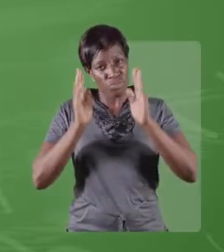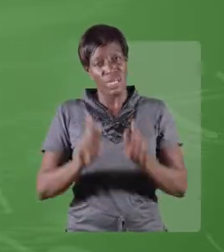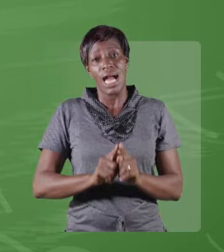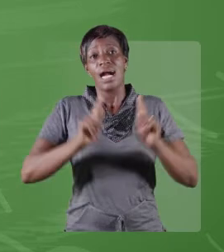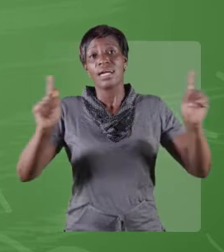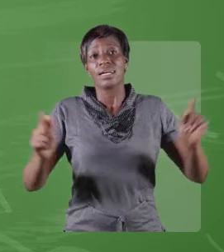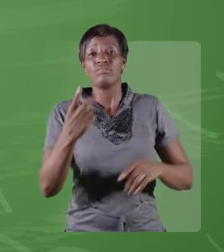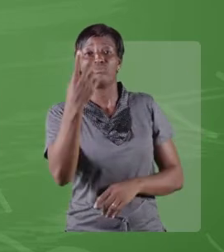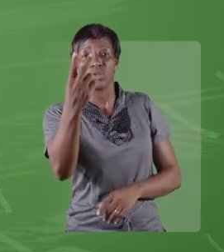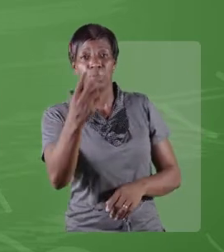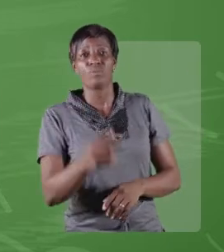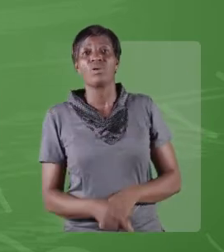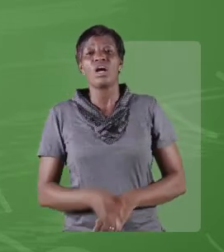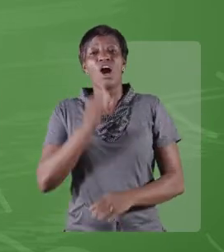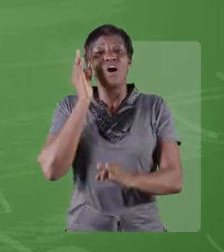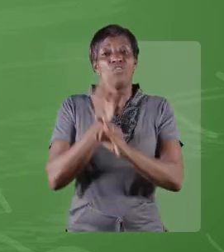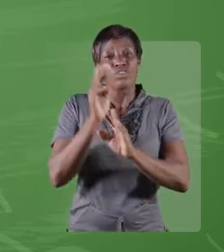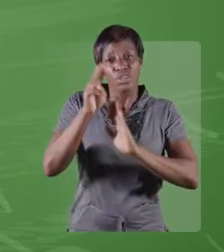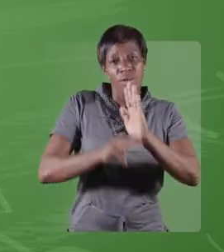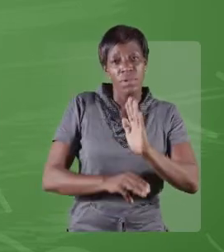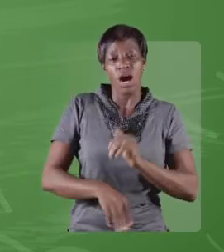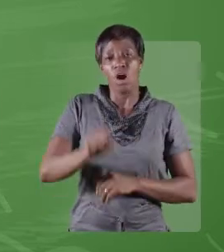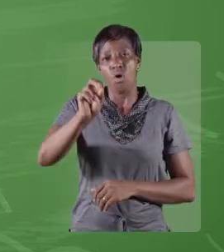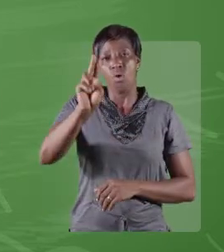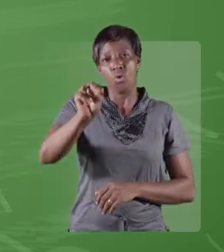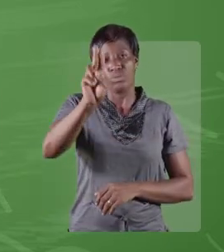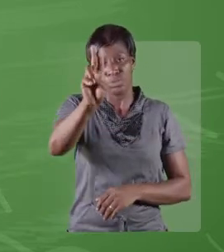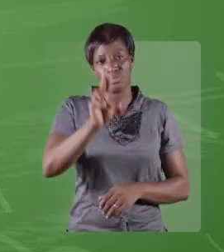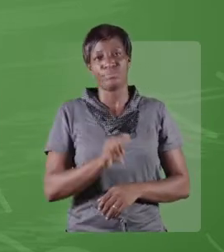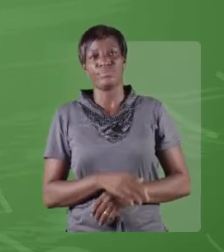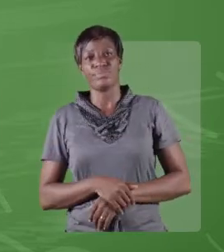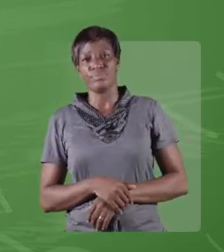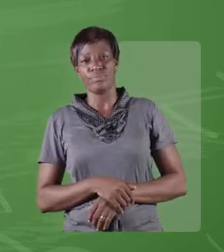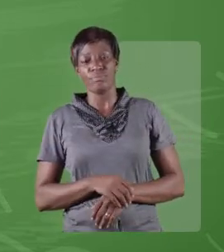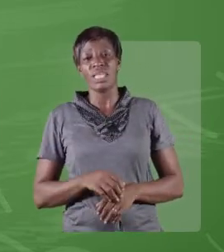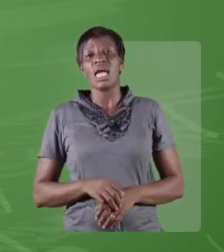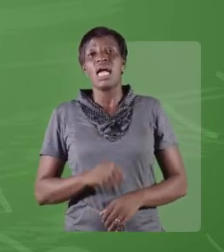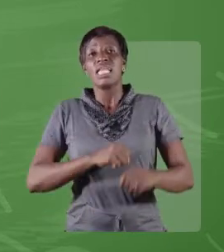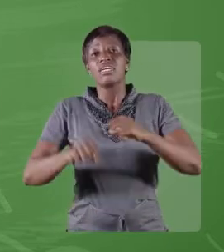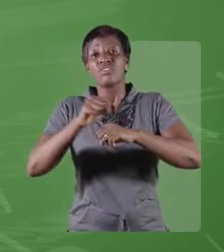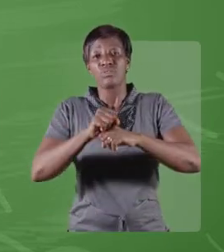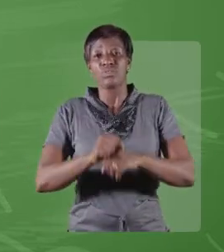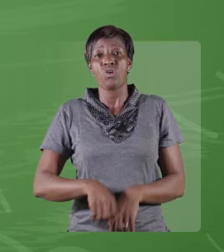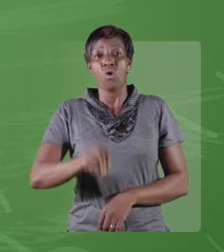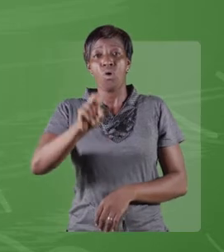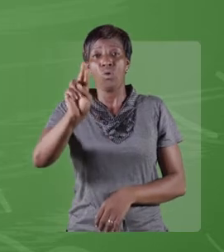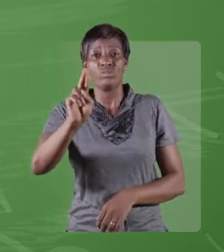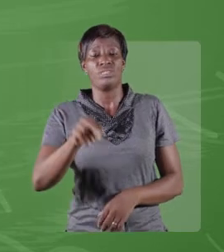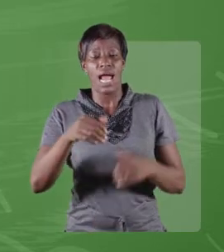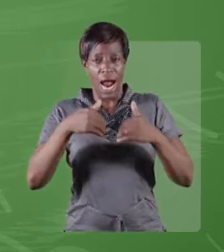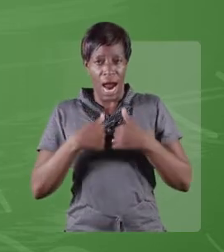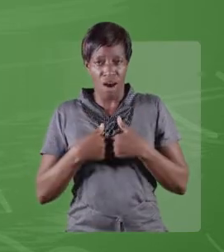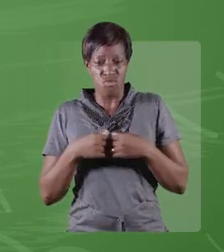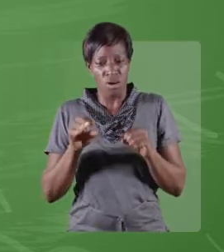2, le fonctionnement de l'ONU. La structure de l'ONU comprend des organes